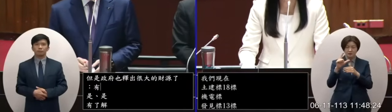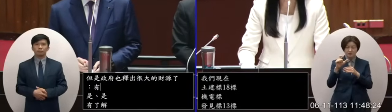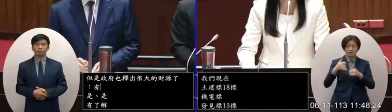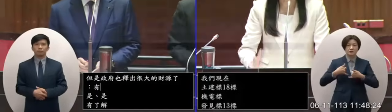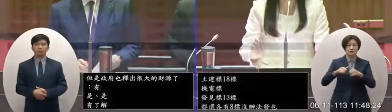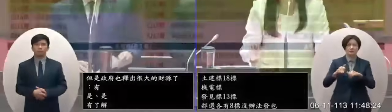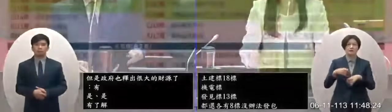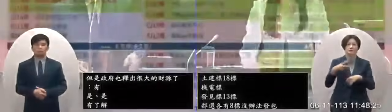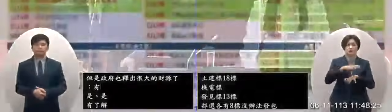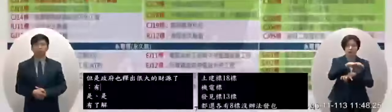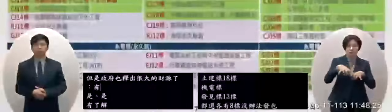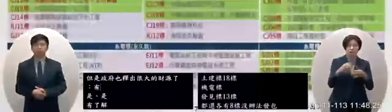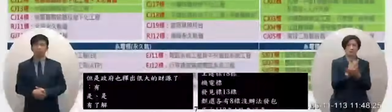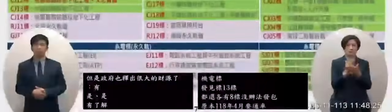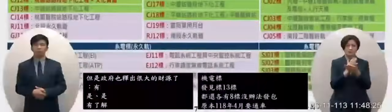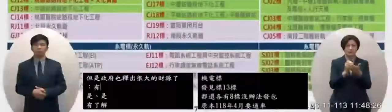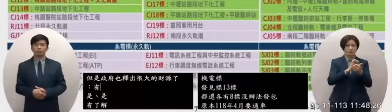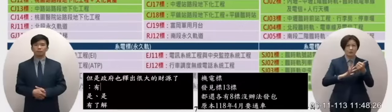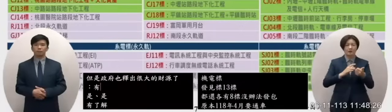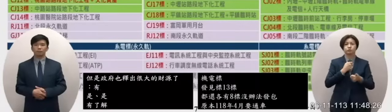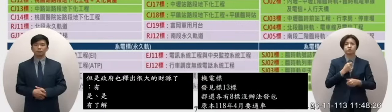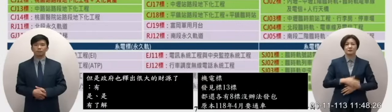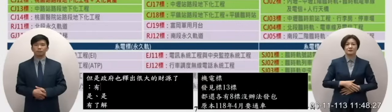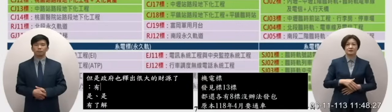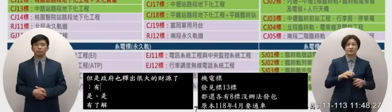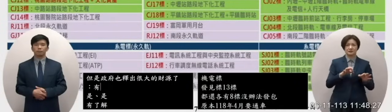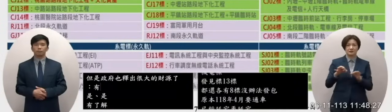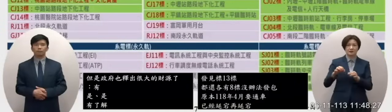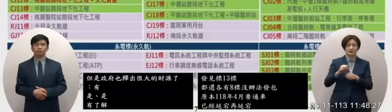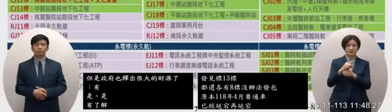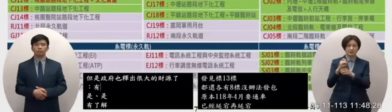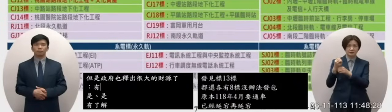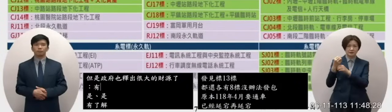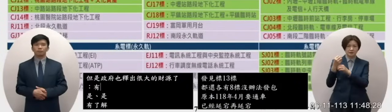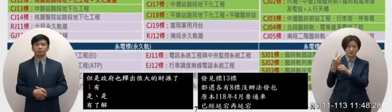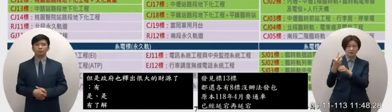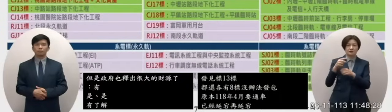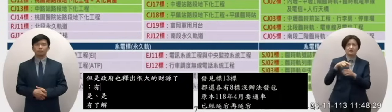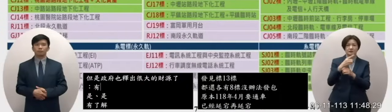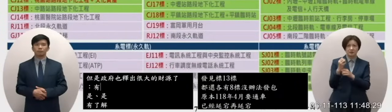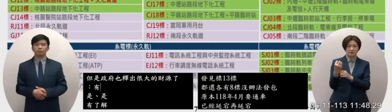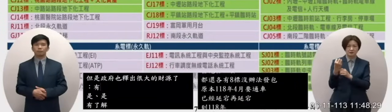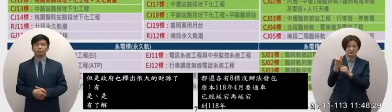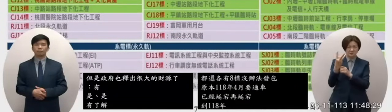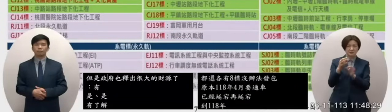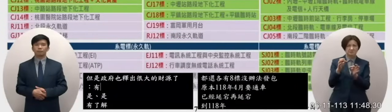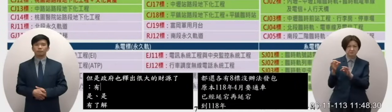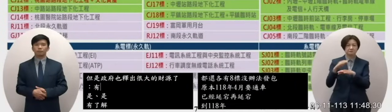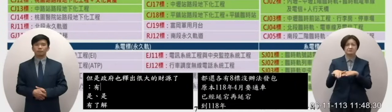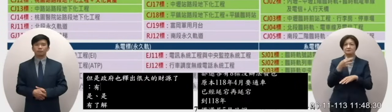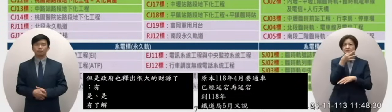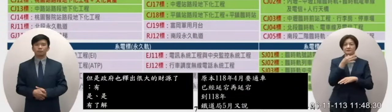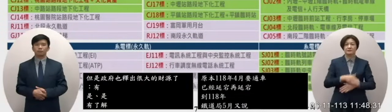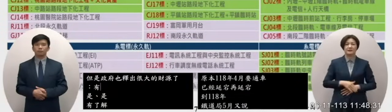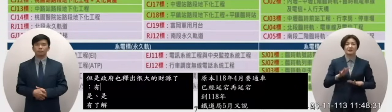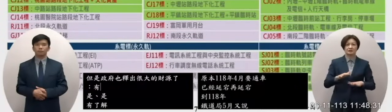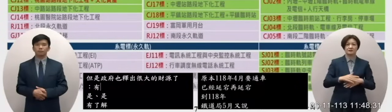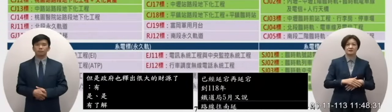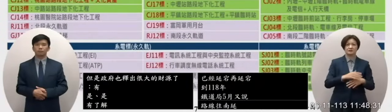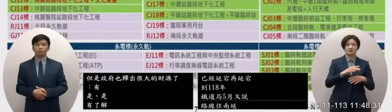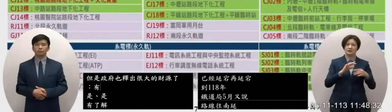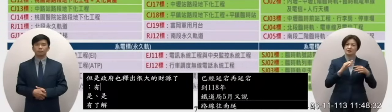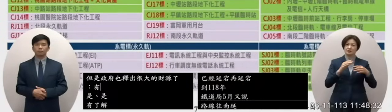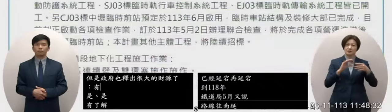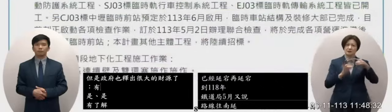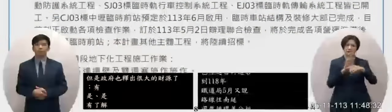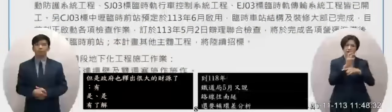啊，所以要2阶段通车，可能要延到122年或123年哦。那目前的进度设定